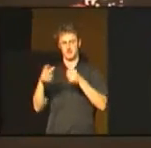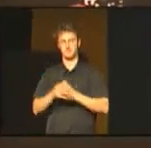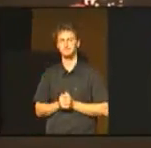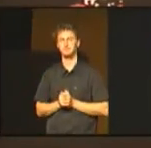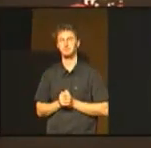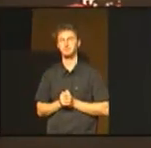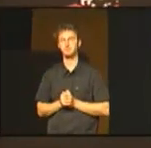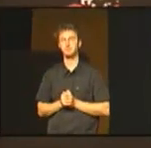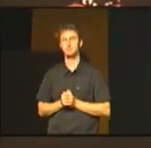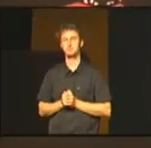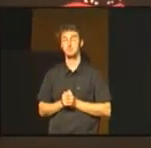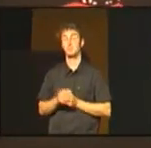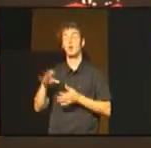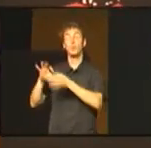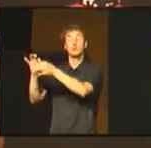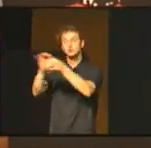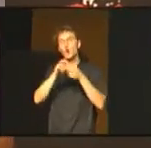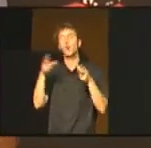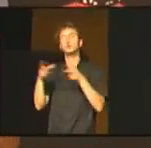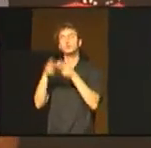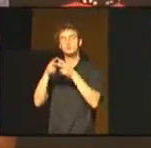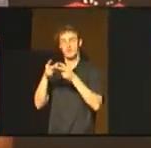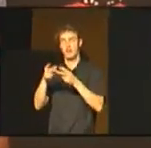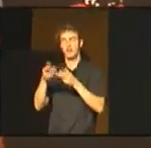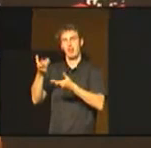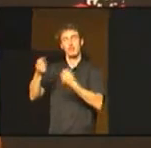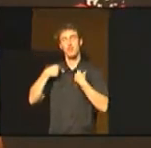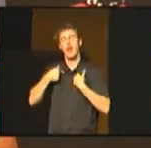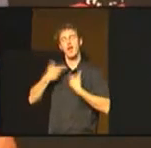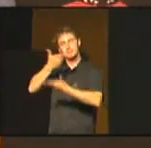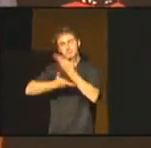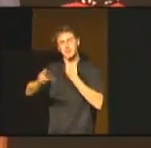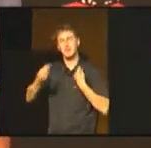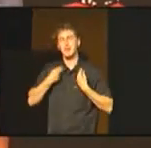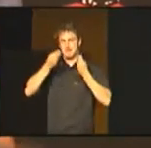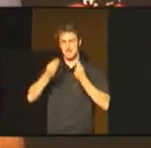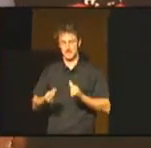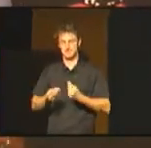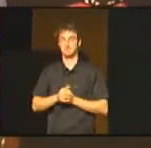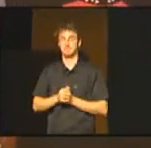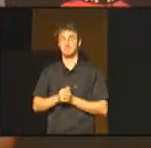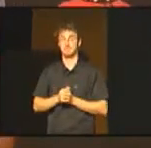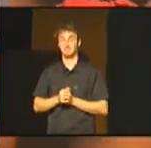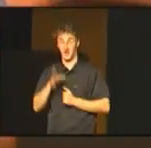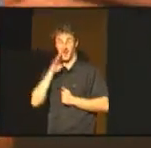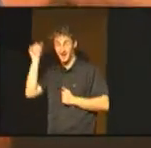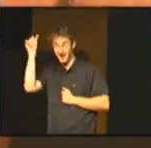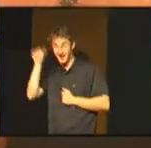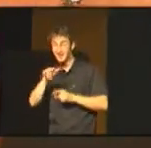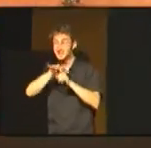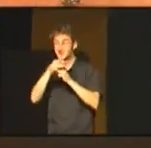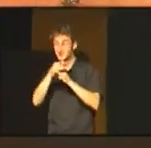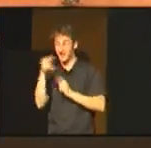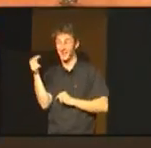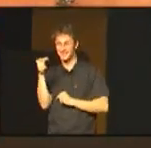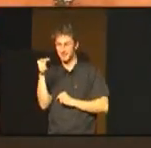que és un dels béns més preuats per la nostra convivència. Davant d'aquesta situació, els